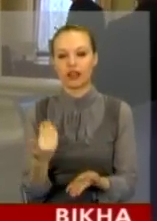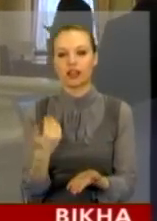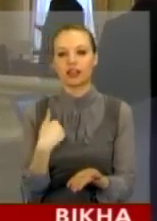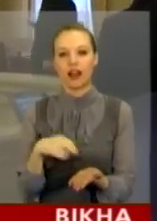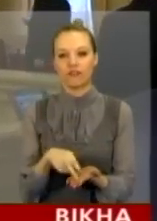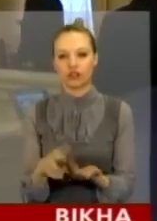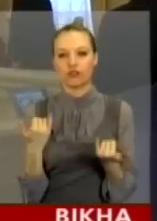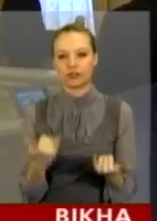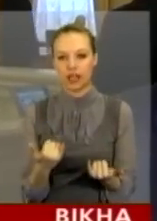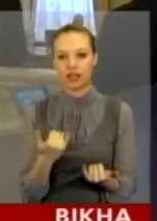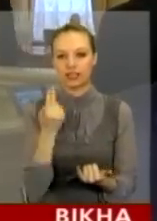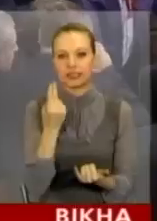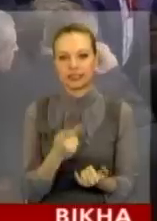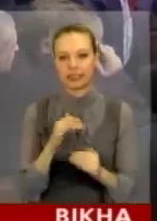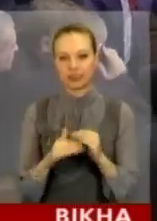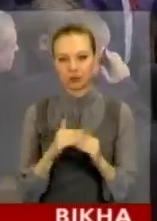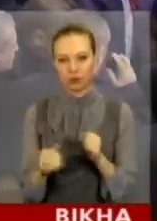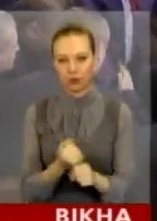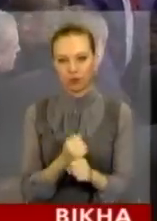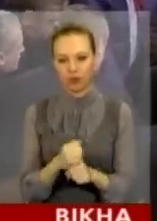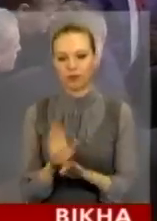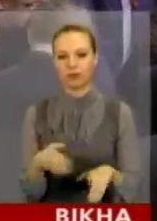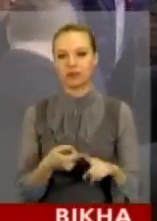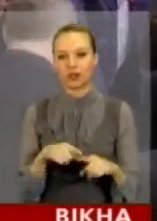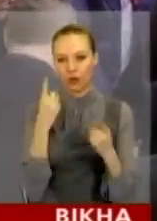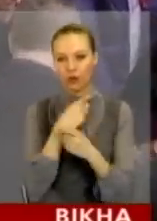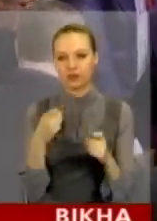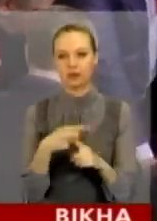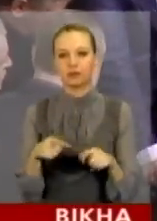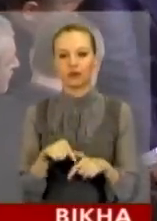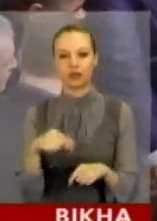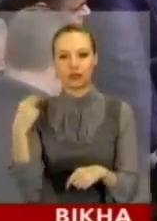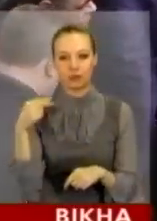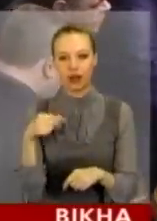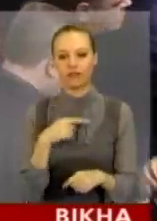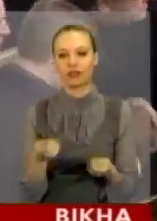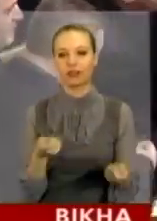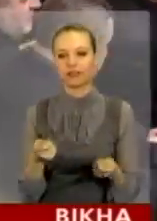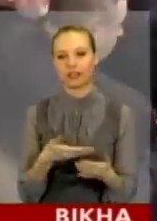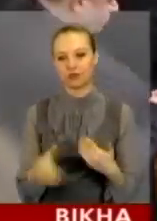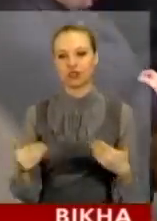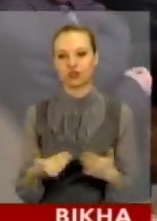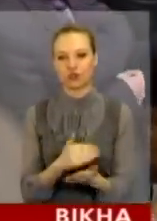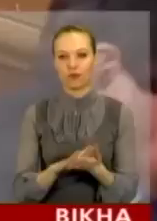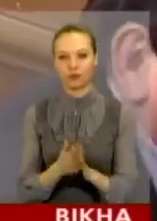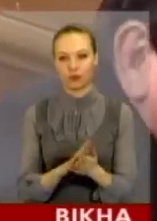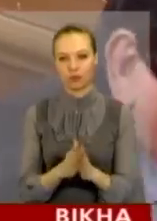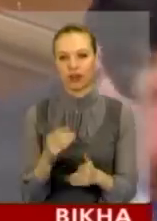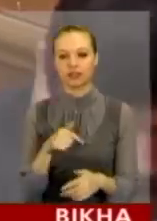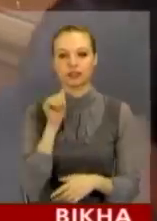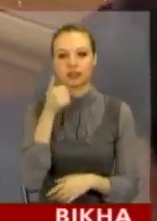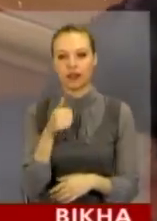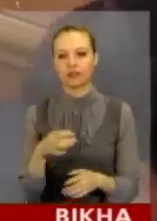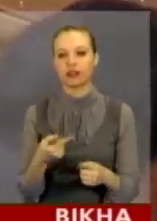Я вийшов зараз цілий із полю боя. Після того в Раді оголосили півгодину перерву. Керівники фракцій пішли знову домовлятися.